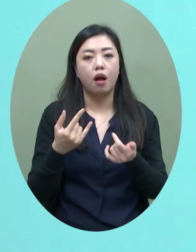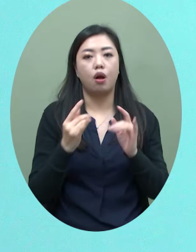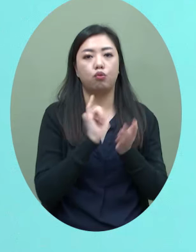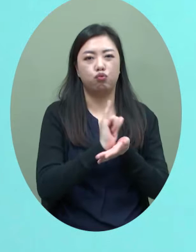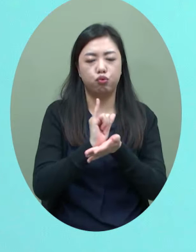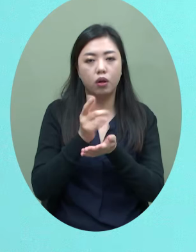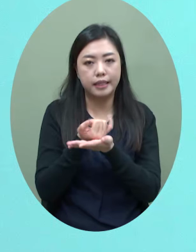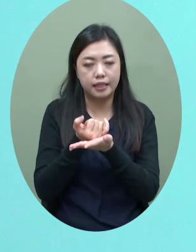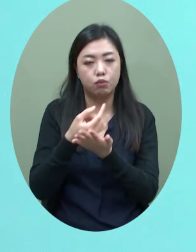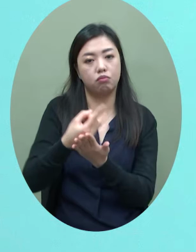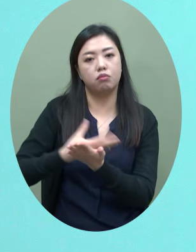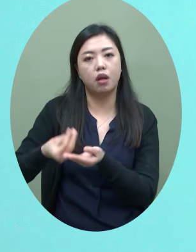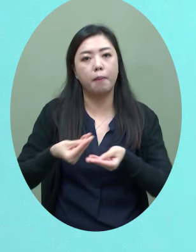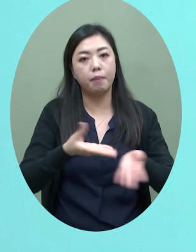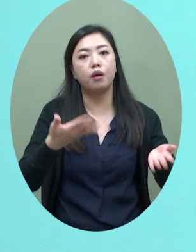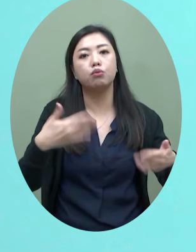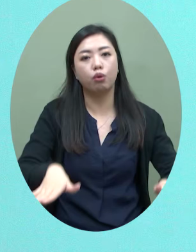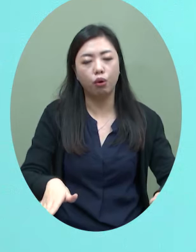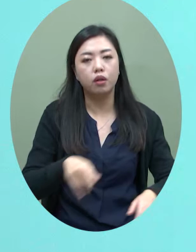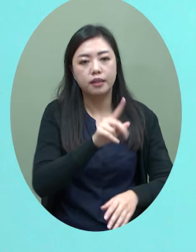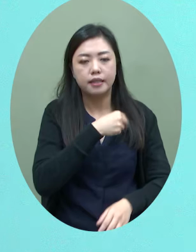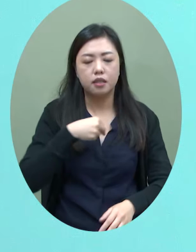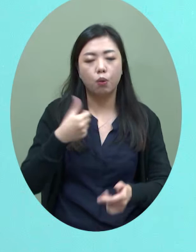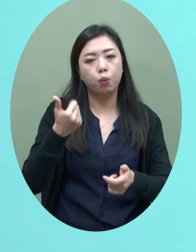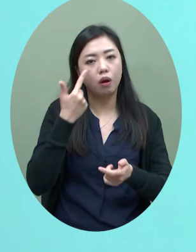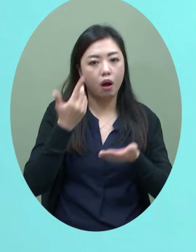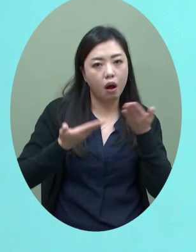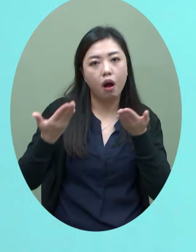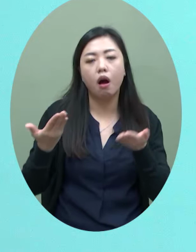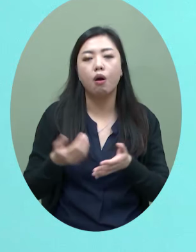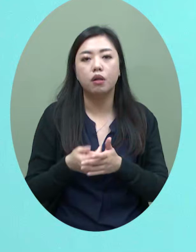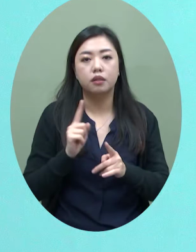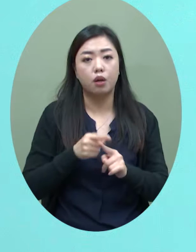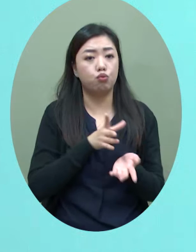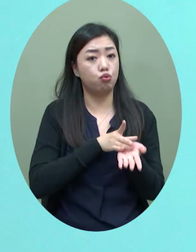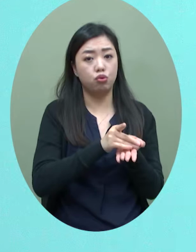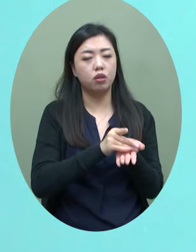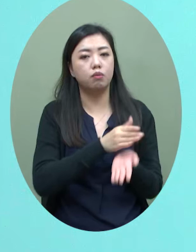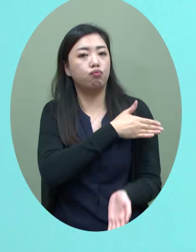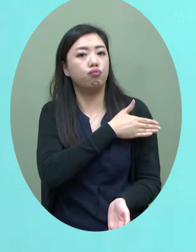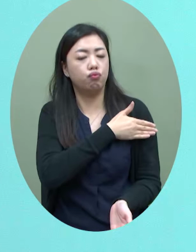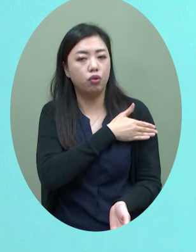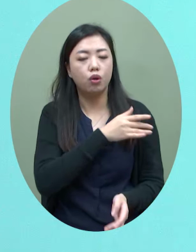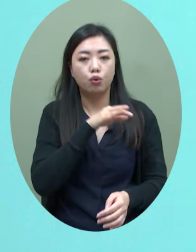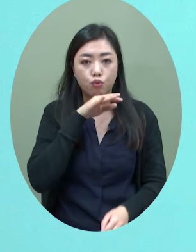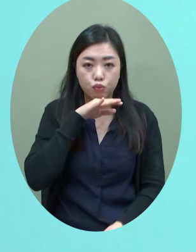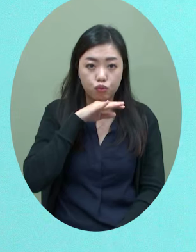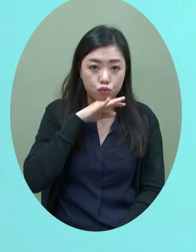床嘅專業指引啊，俾我哋嘅醫生參考。但我相信作為專業人士，尤其是如果